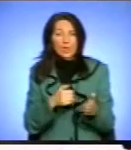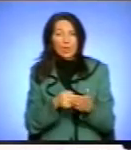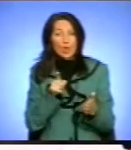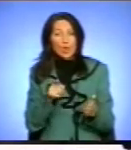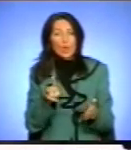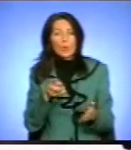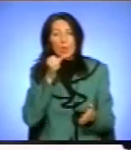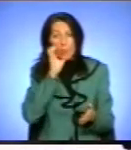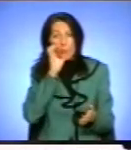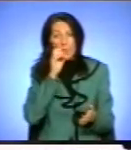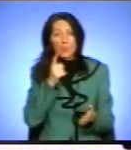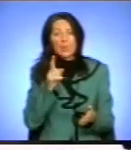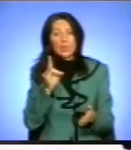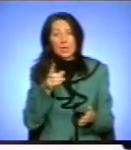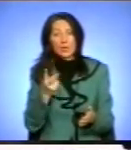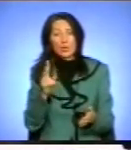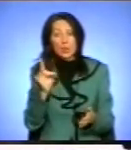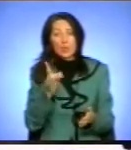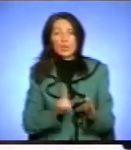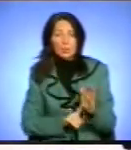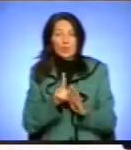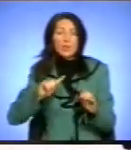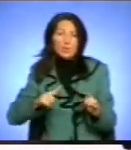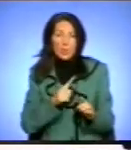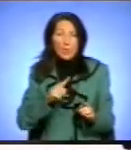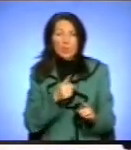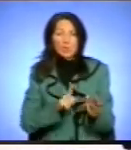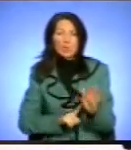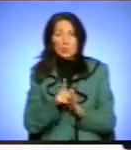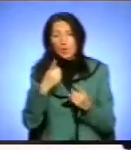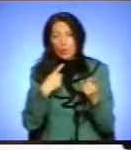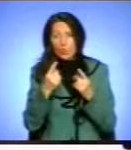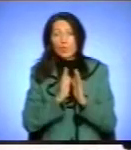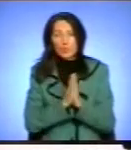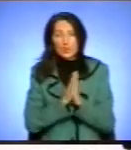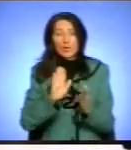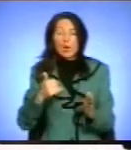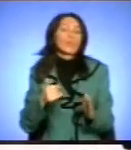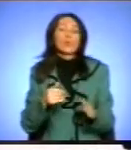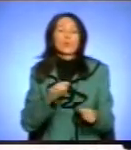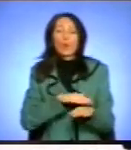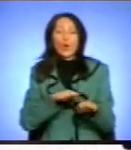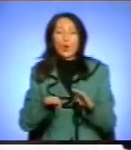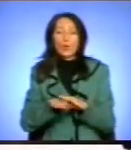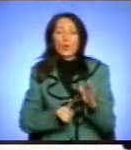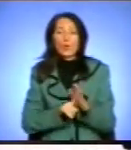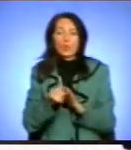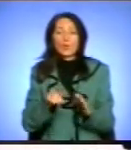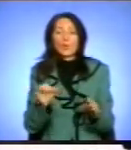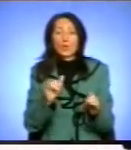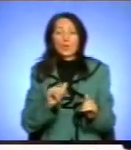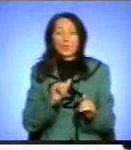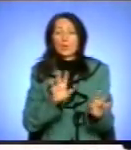коли вже другий раз, дубля до мене зачіпався спочатку. Чоку на м'які йшли, а потім вже почав руки попхати, де не потрібно.